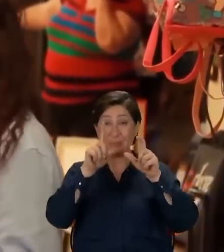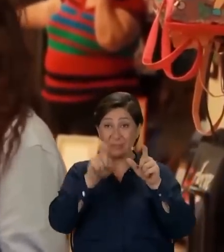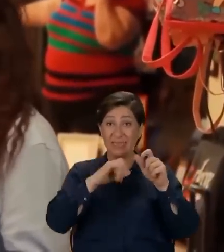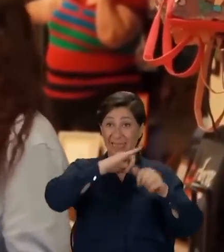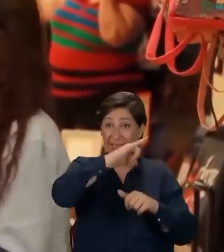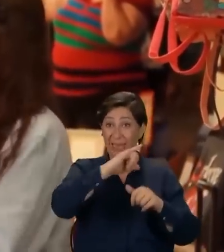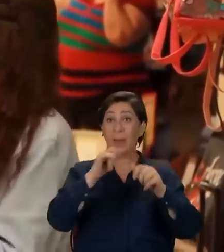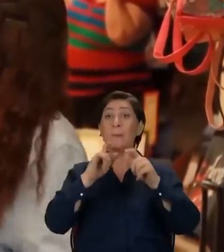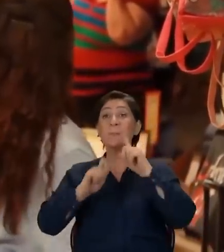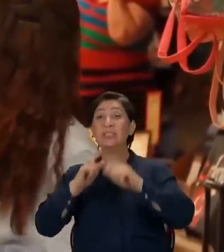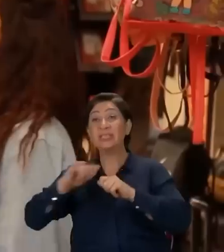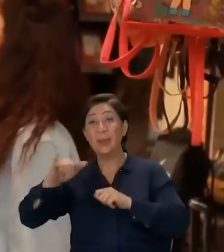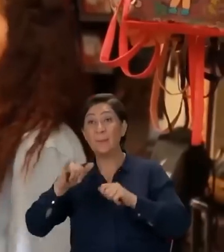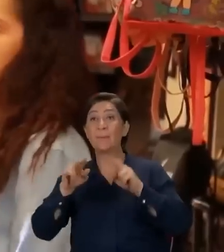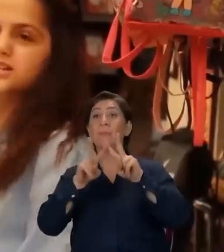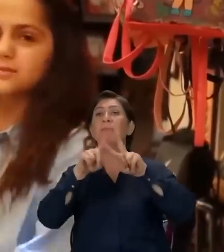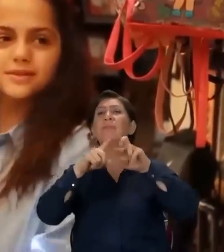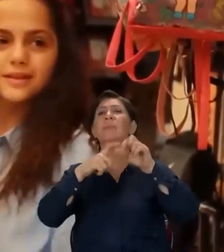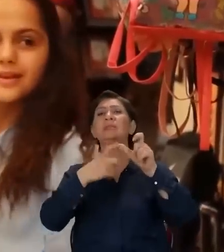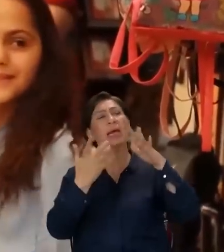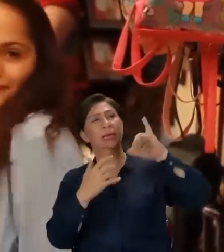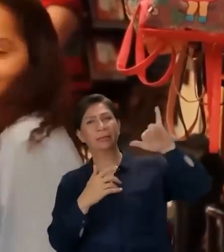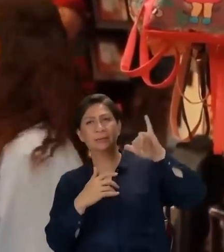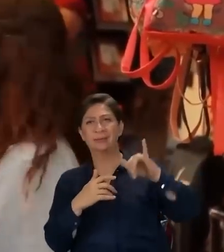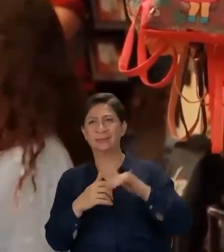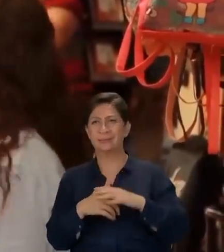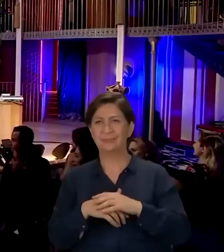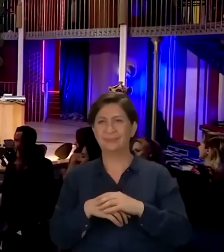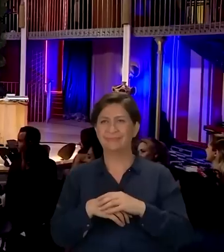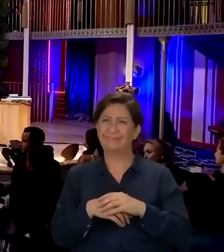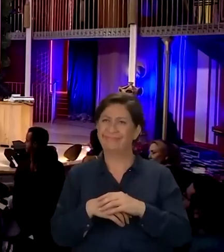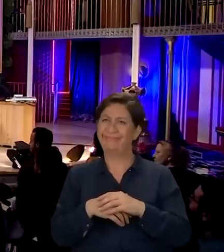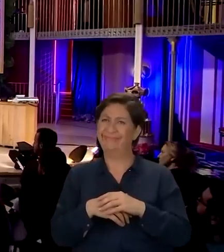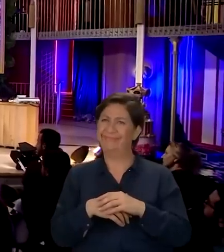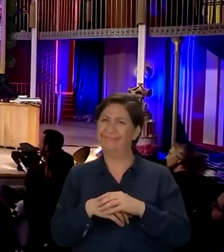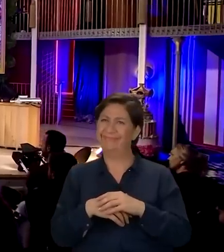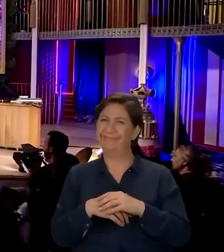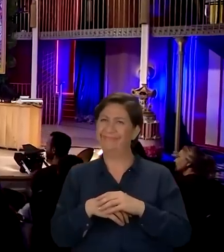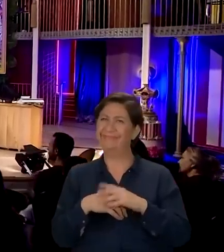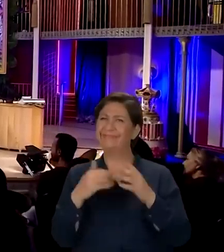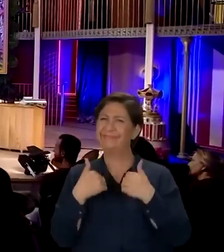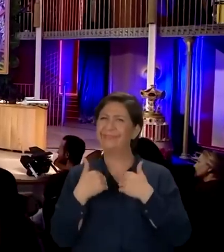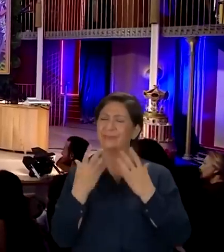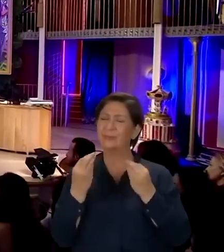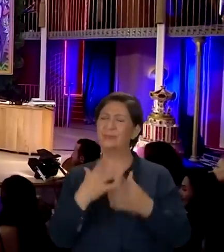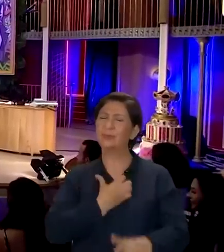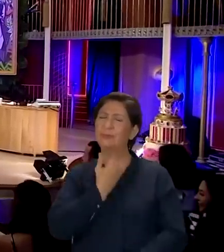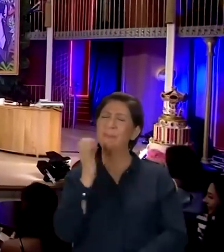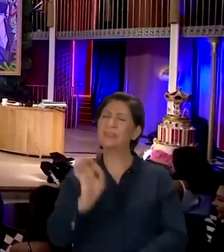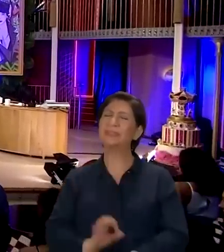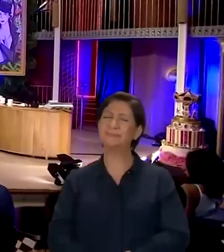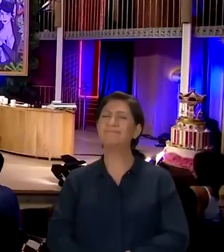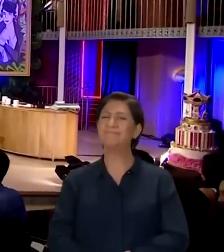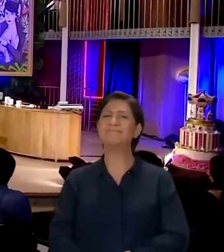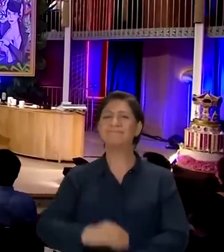Şu an buraya. Mars. Mars daha yakın Mars. Neden efendim? Şimdi ben artık bunlar çok üzülmeye başladım ya.